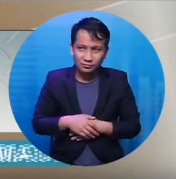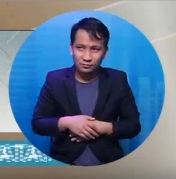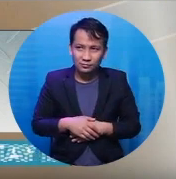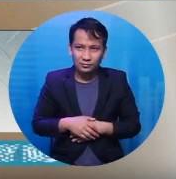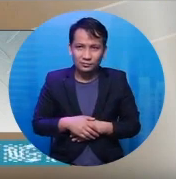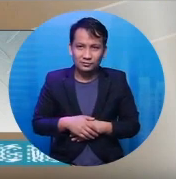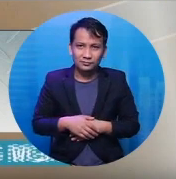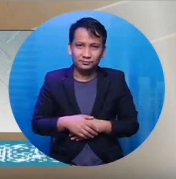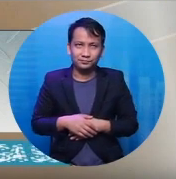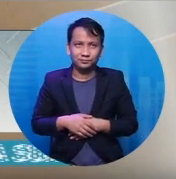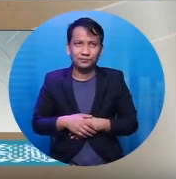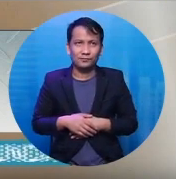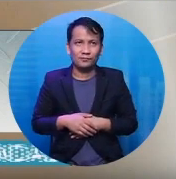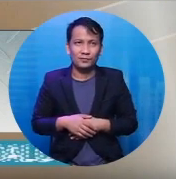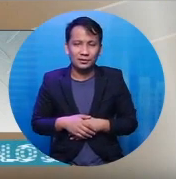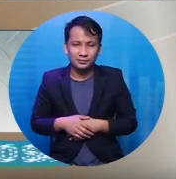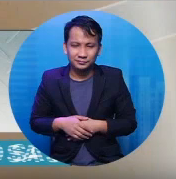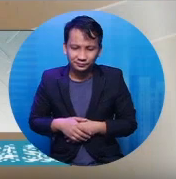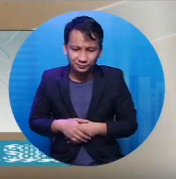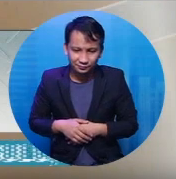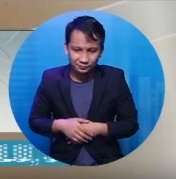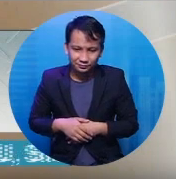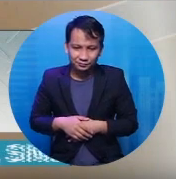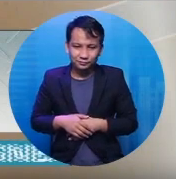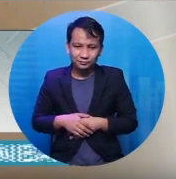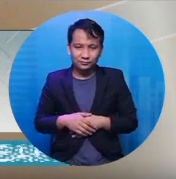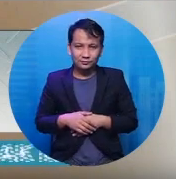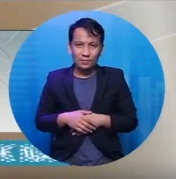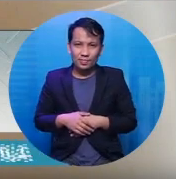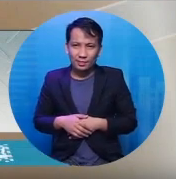siya ng refund isa uli agad-agad. Ano pa?